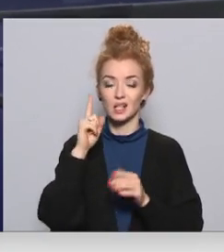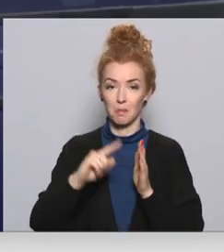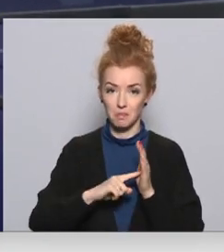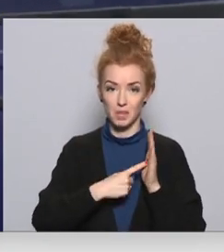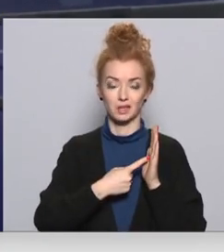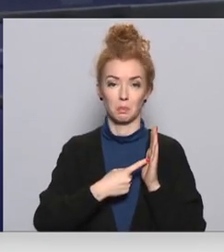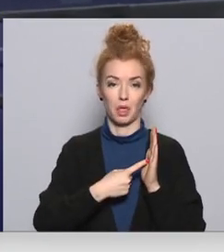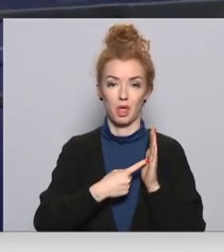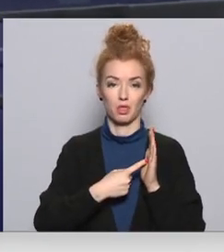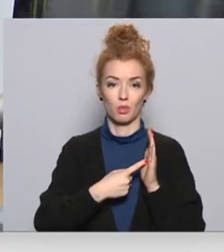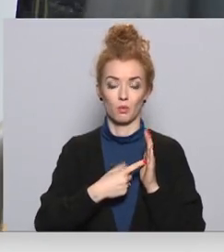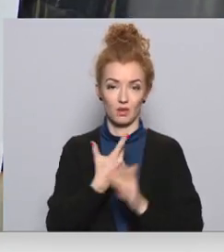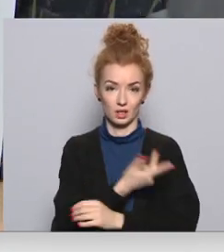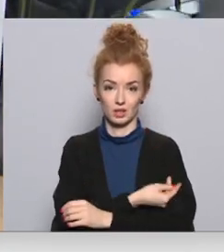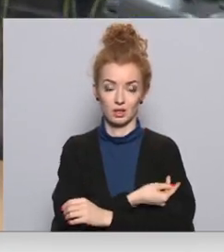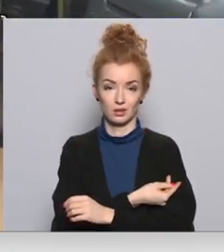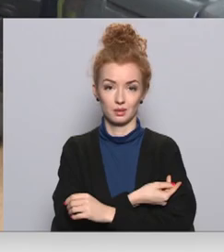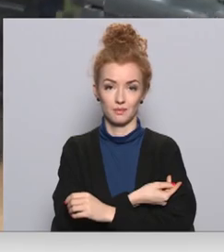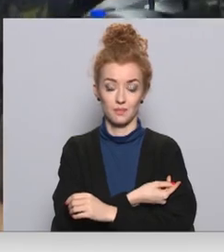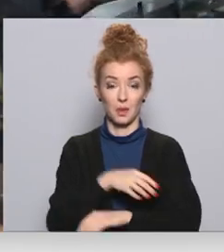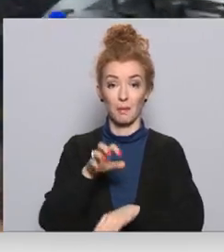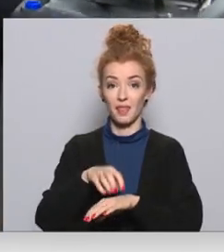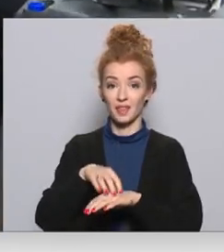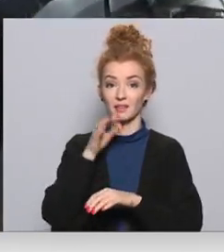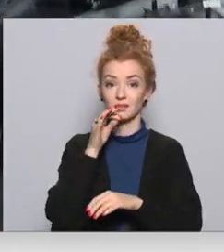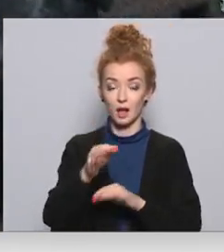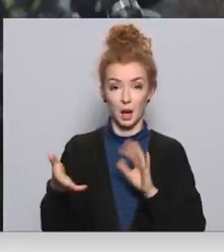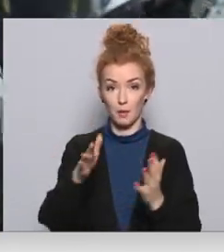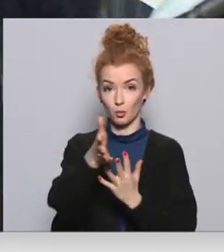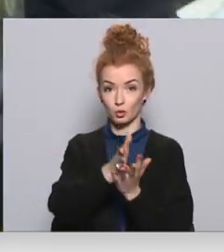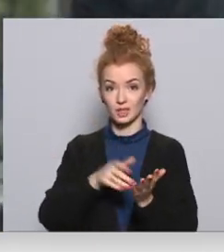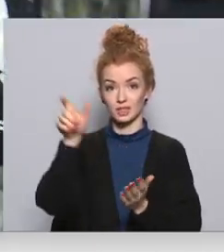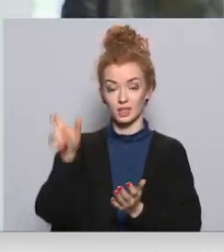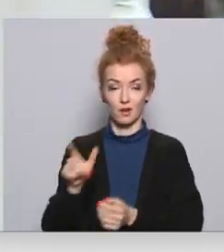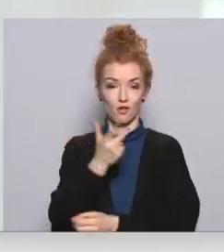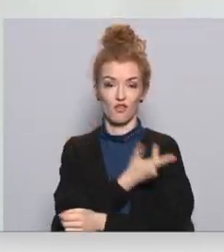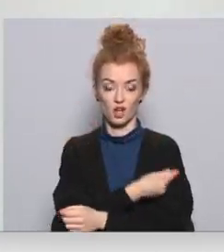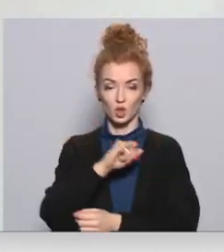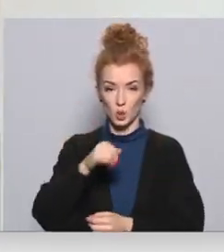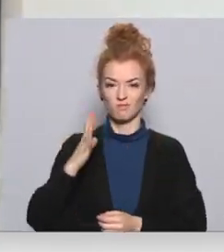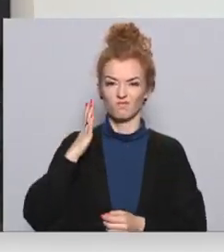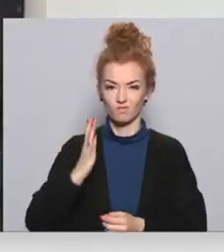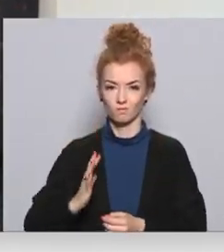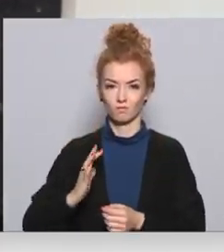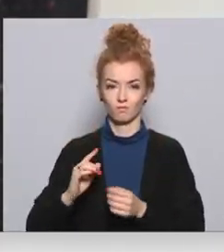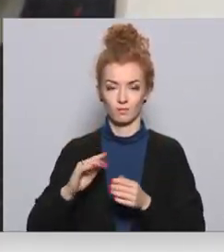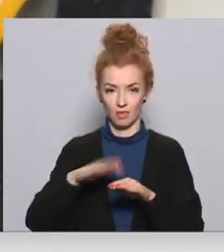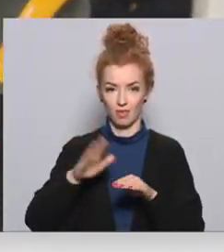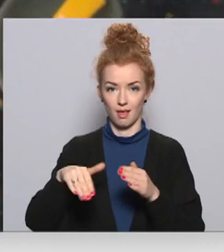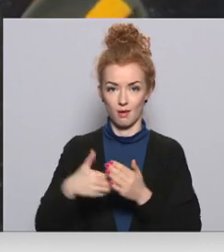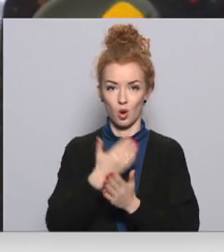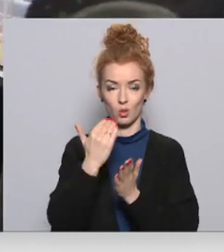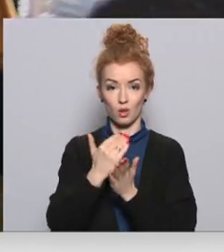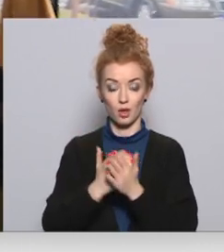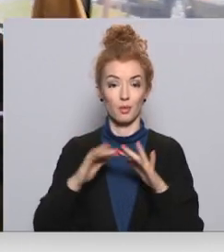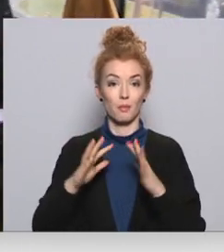piespiedu kārtā. Mediķi saka, apmēram pusi cilvēku vakcinējas, jo jūtas spiesti to darīt jau no ierobežojuma dēļ.